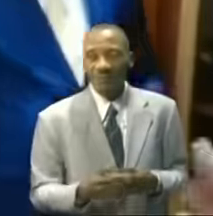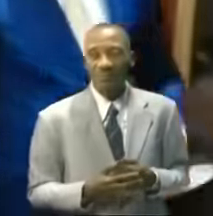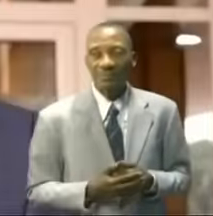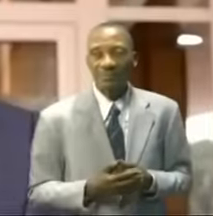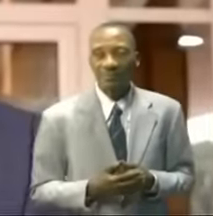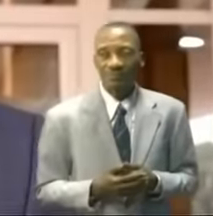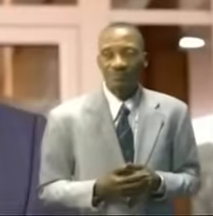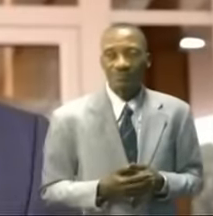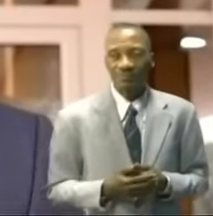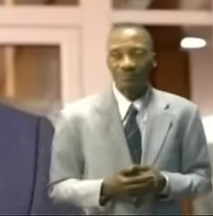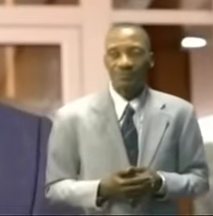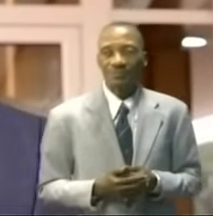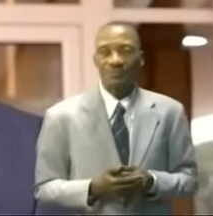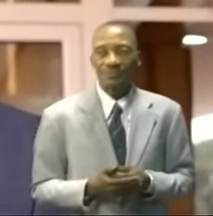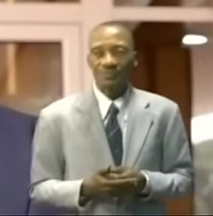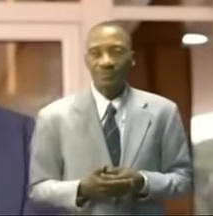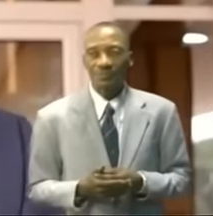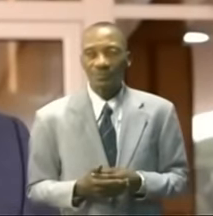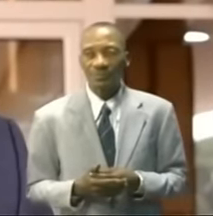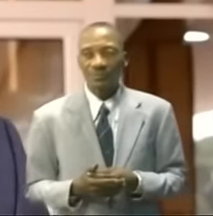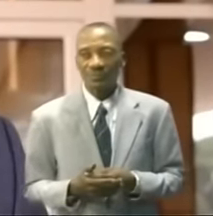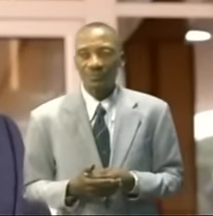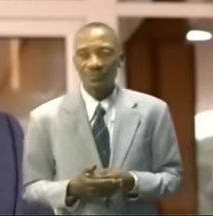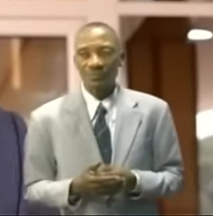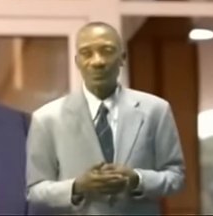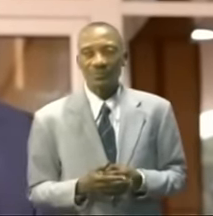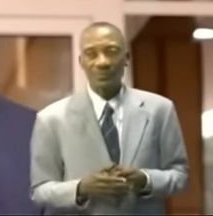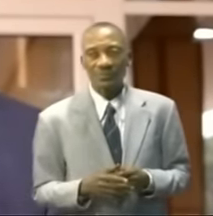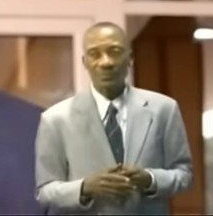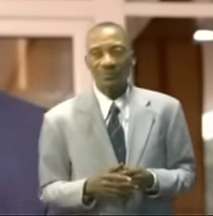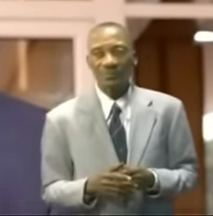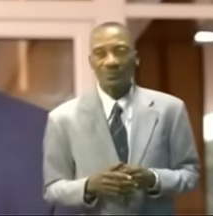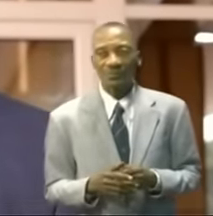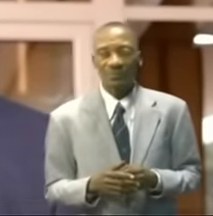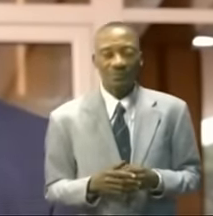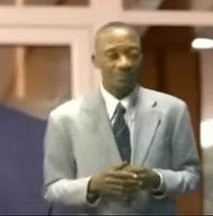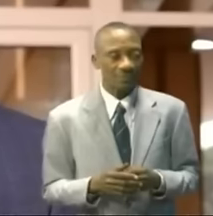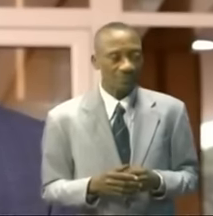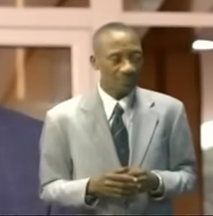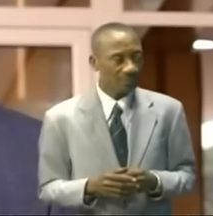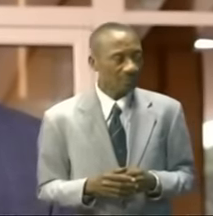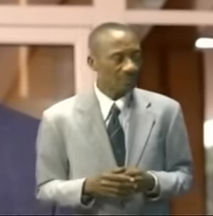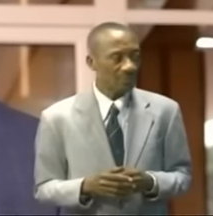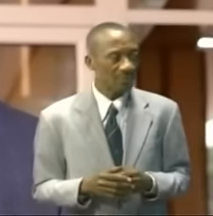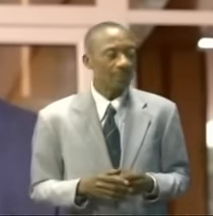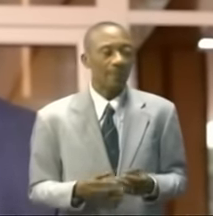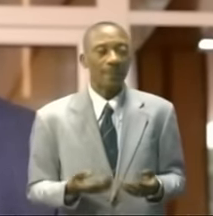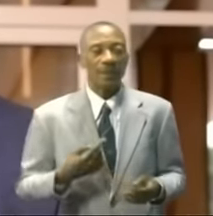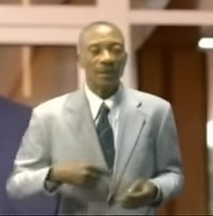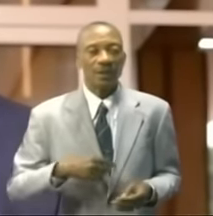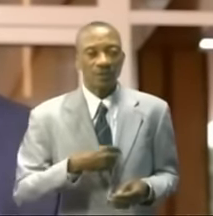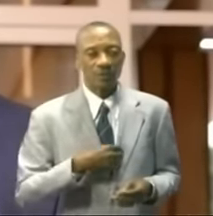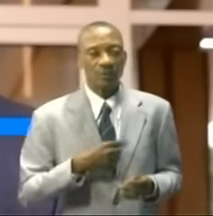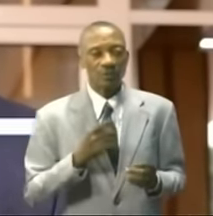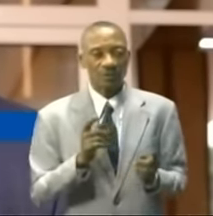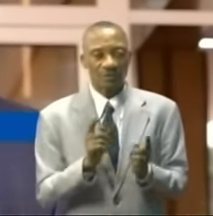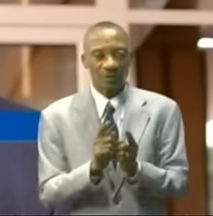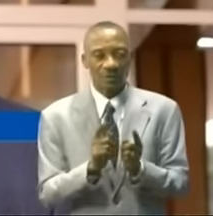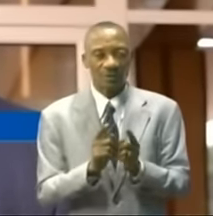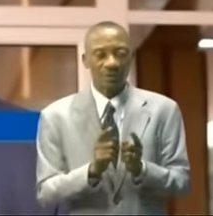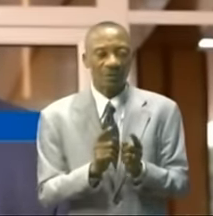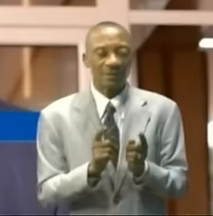Non seulement il existe un plan de contingence, mais c'est pour ce plan de contingence que nous sommes venus rencontrer le chef de l'État pour lui faire part justement de la